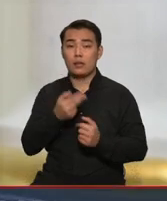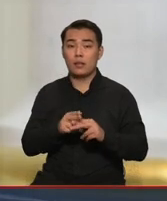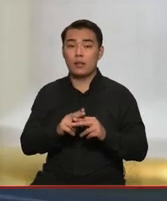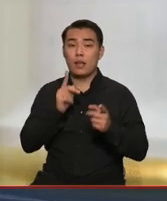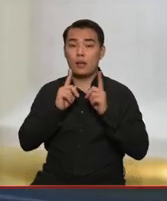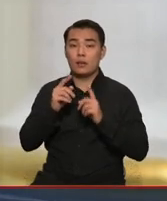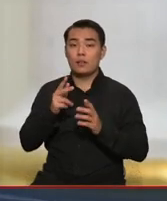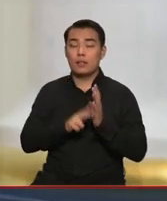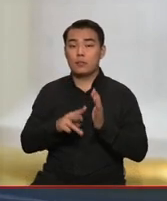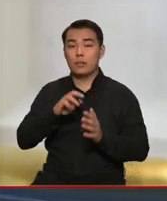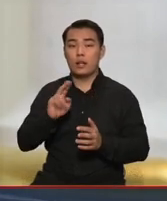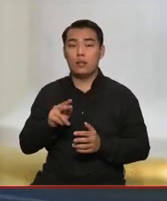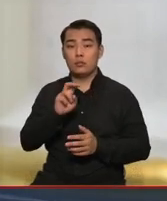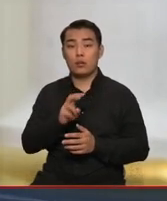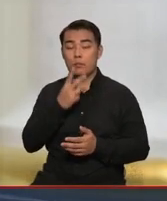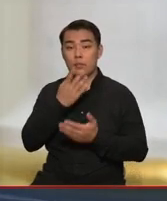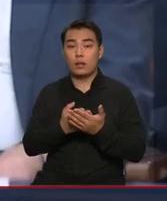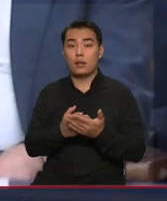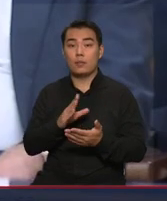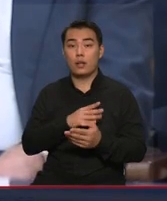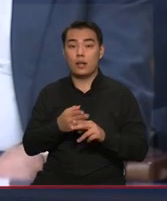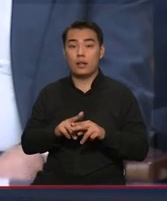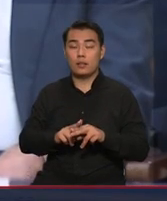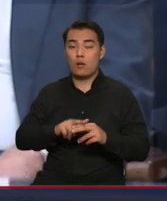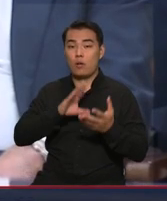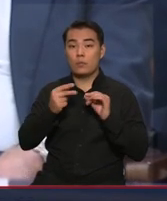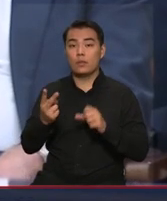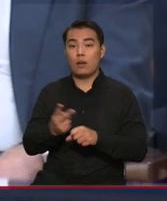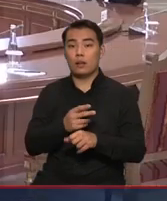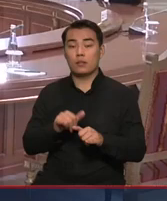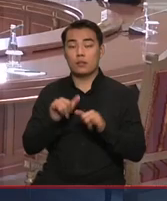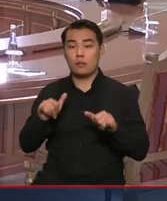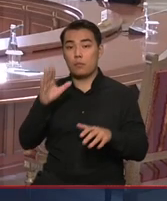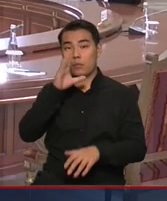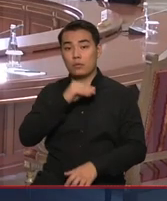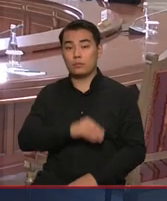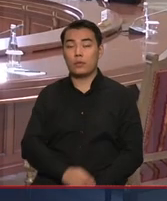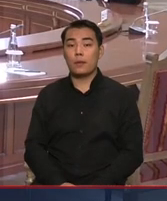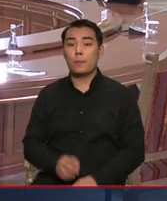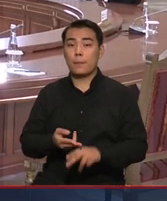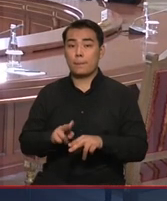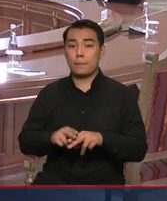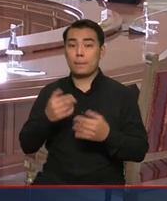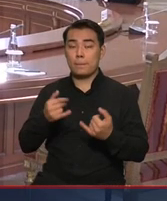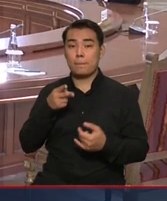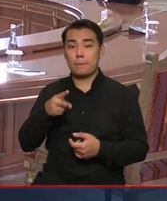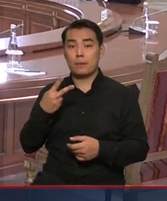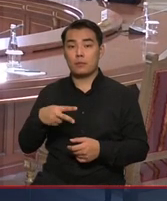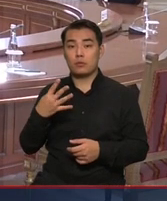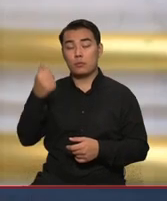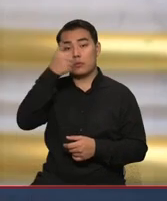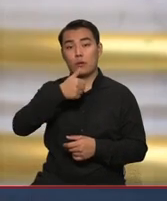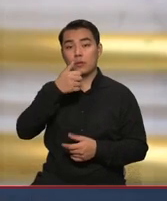нарық пайдасы 80 миллиард долларға жетті. Жуырда бұл көрсеткіш 2 есе ұлғаюы мүмкін. Сонымен 2024 жылдан бастап